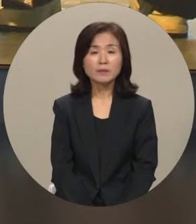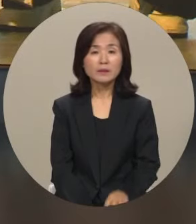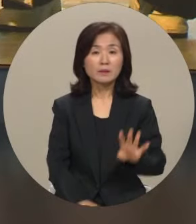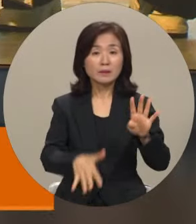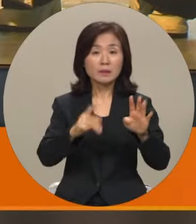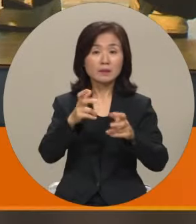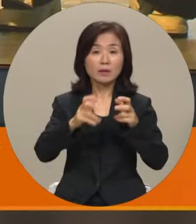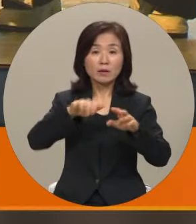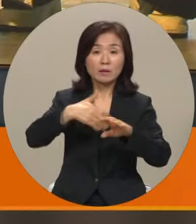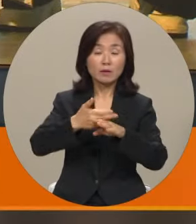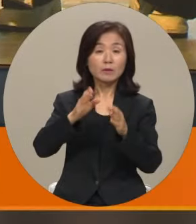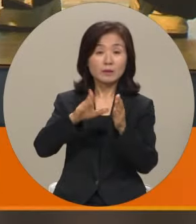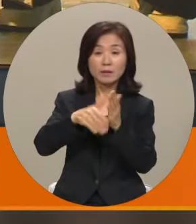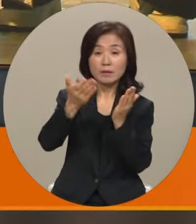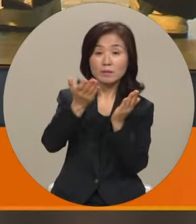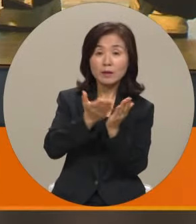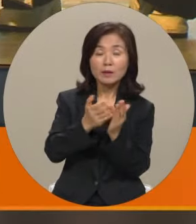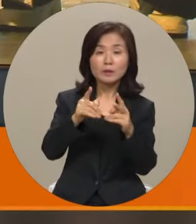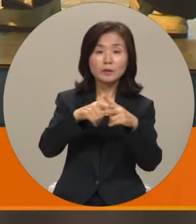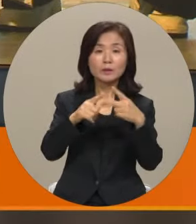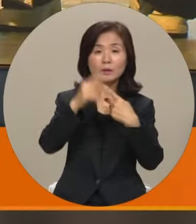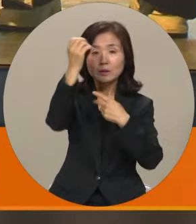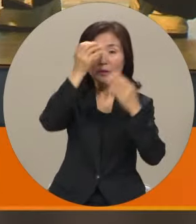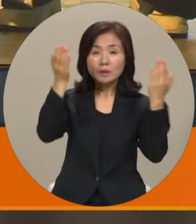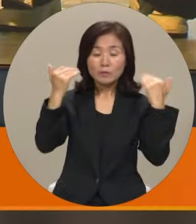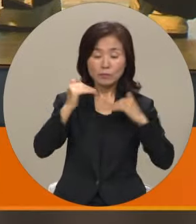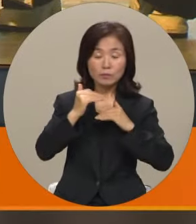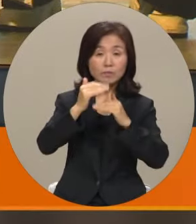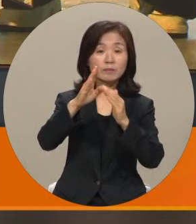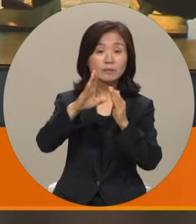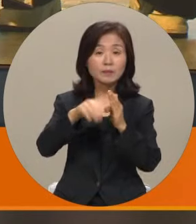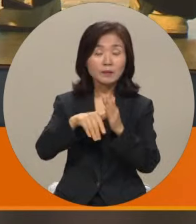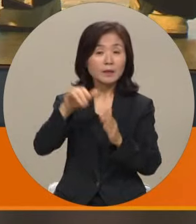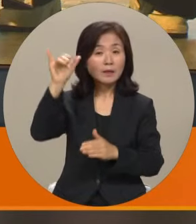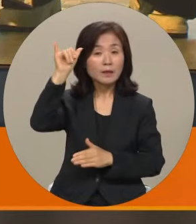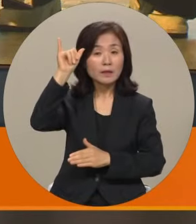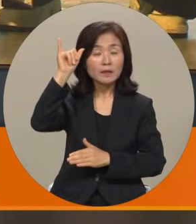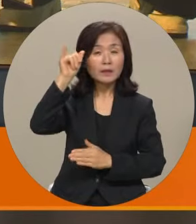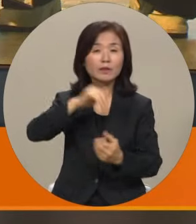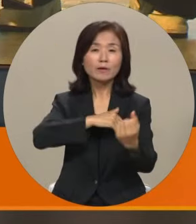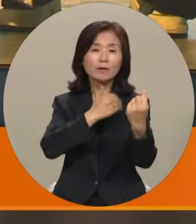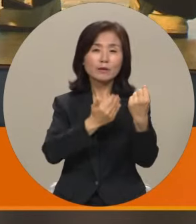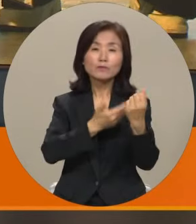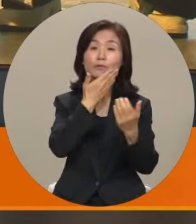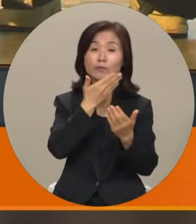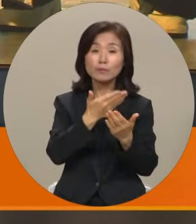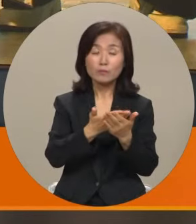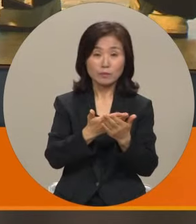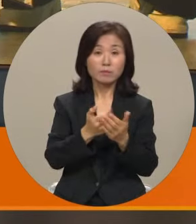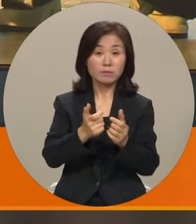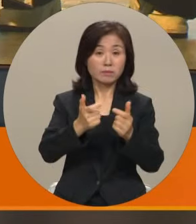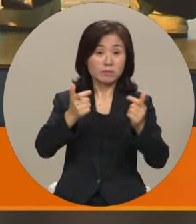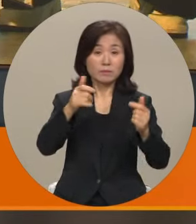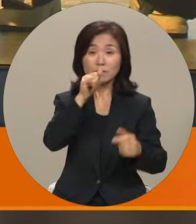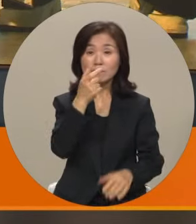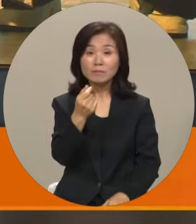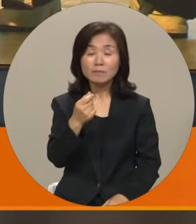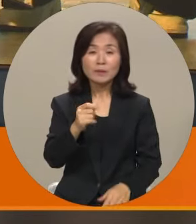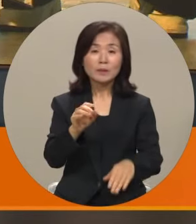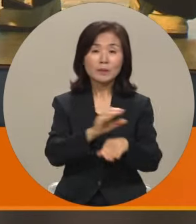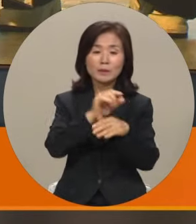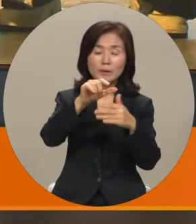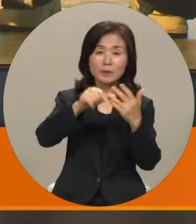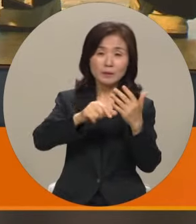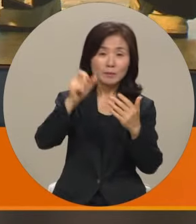4차 산업혁명 시대에 맞춰 초중고등학교 과정에서도 인공지능 역량이 중요해지고 있죠. 이 코딩 인재를